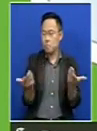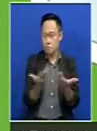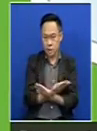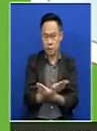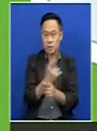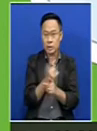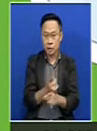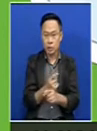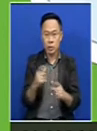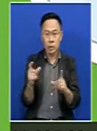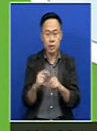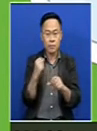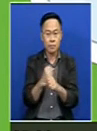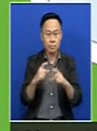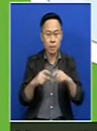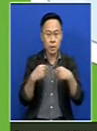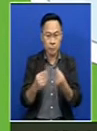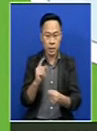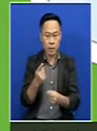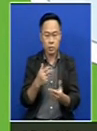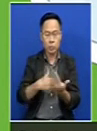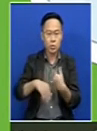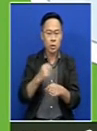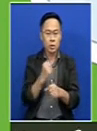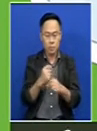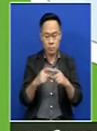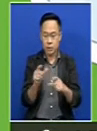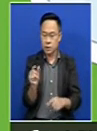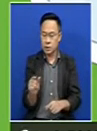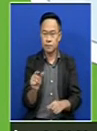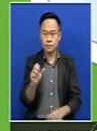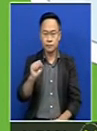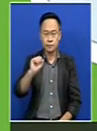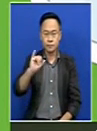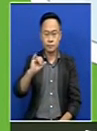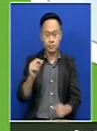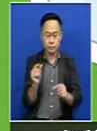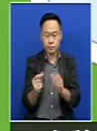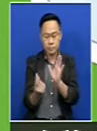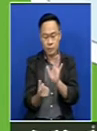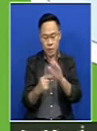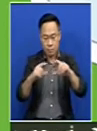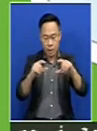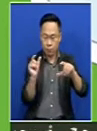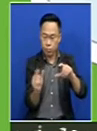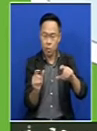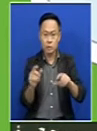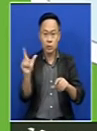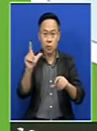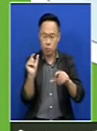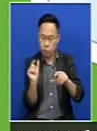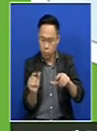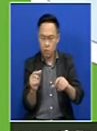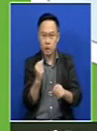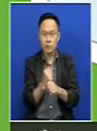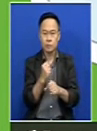ไปโดยการออกบัตร ATM และเดบิตใหม่จะต้องเป็นบัตรชิปการ์ดเท่านั้นค่ะแต่บัตรแบบเดิมที่เป็นแถบแม่เหล็กตอนนี้มี